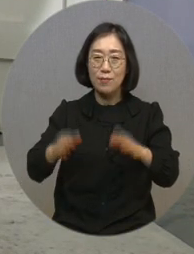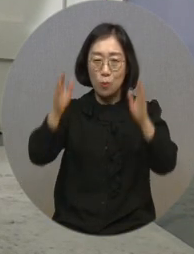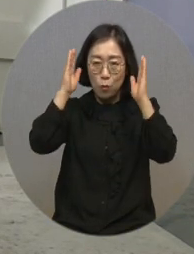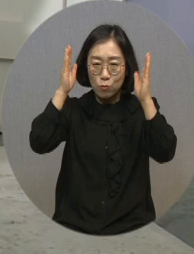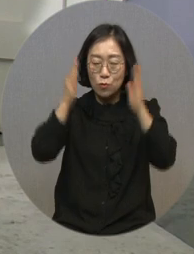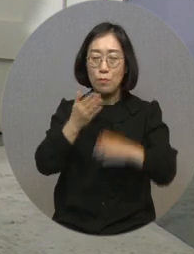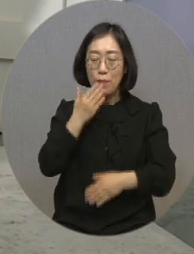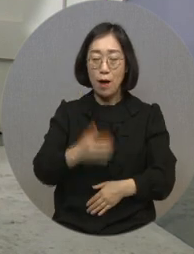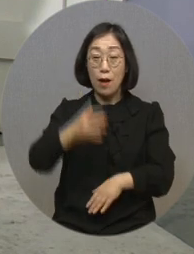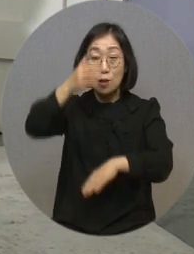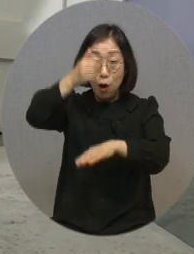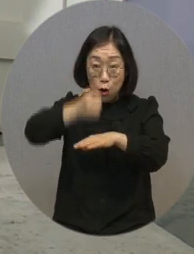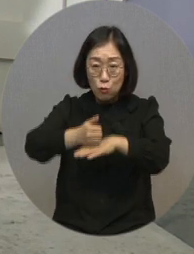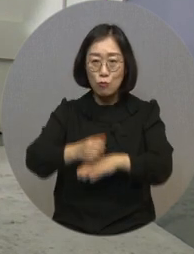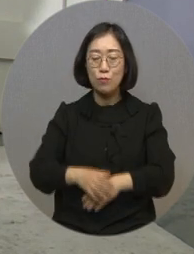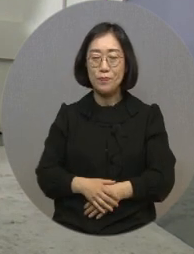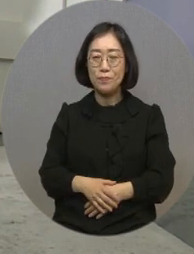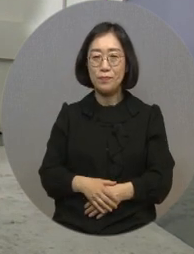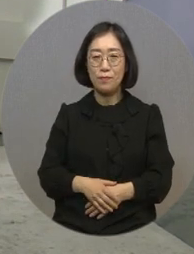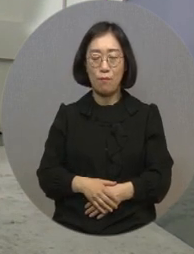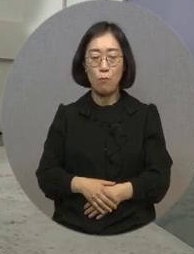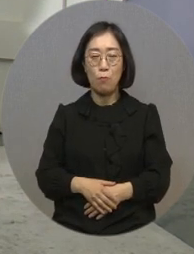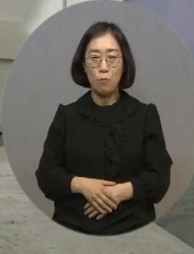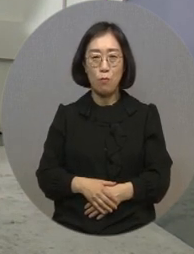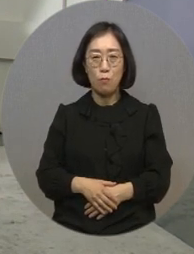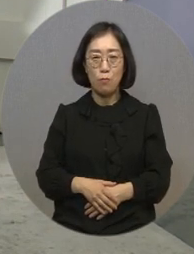예. 아, 그렇게 해서 결국은 이제